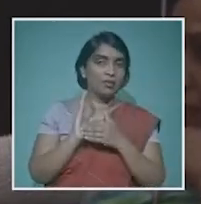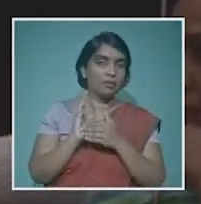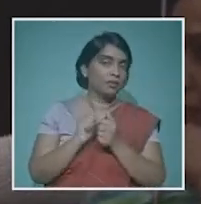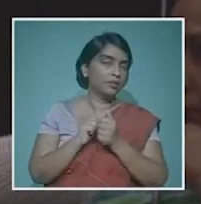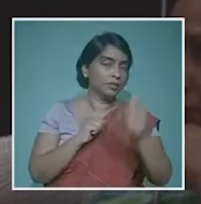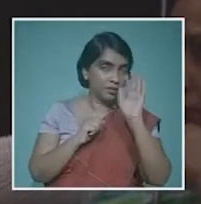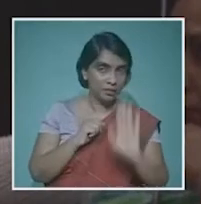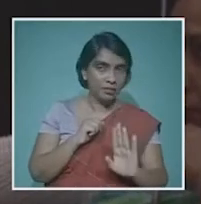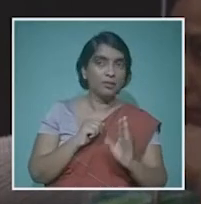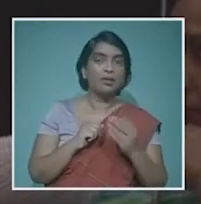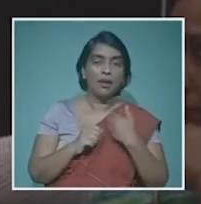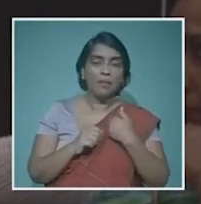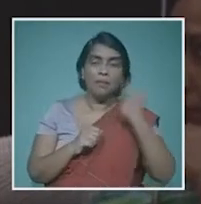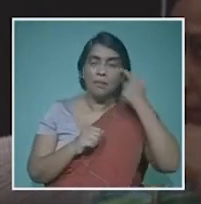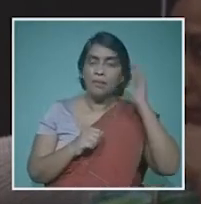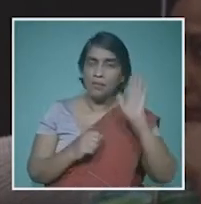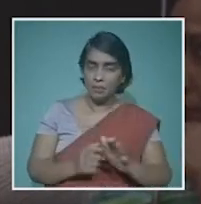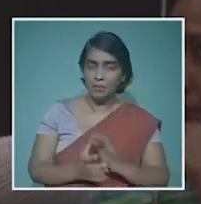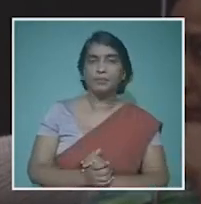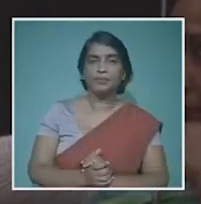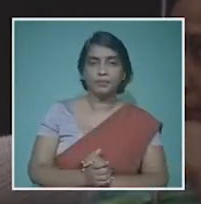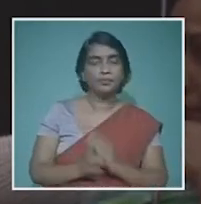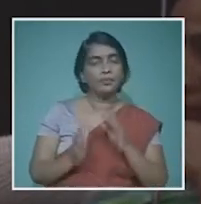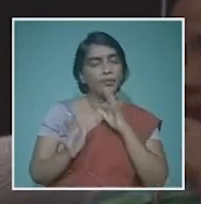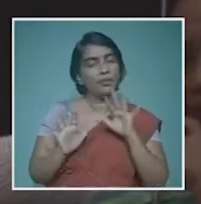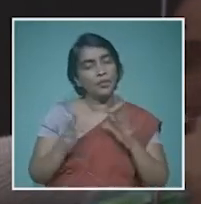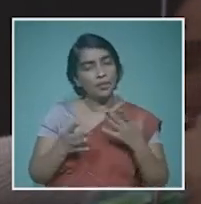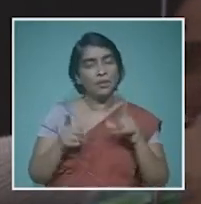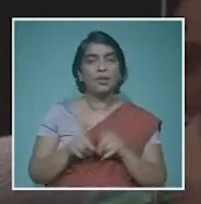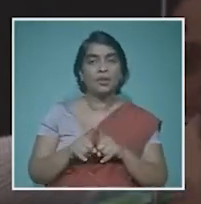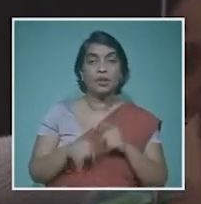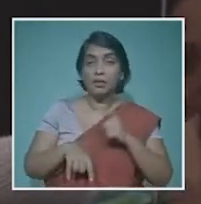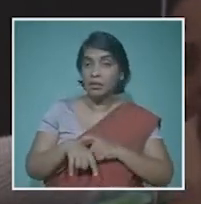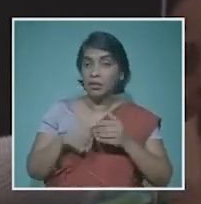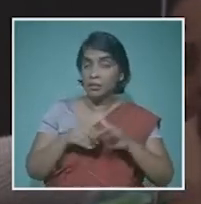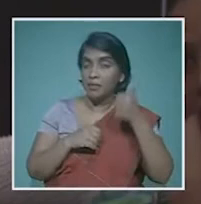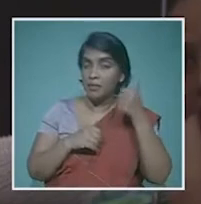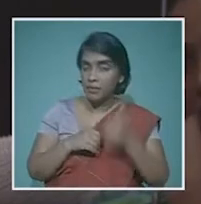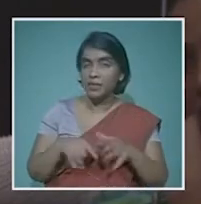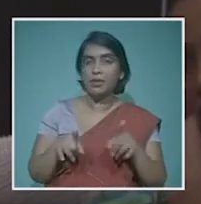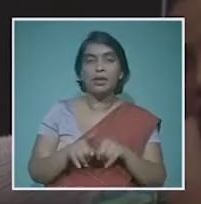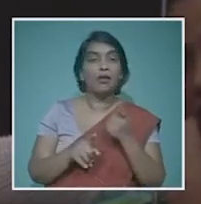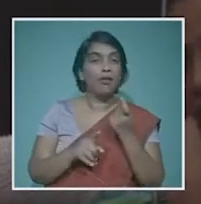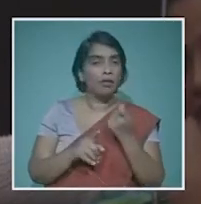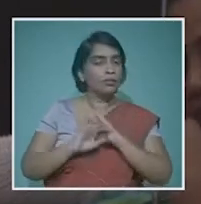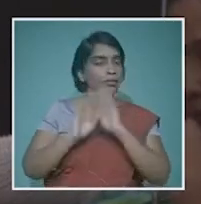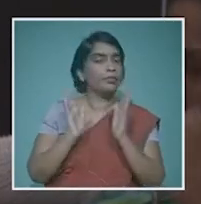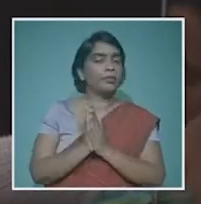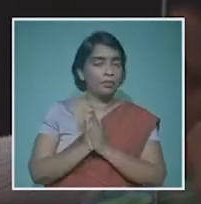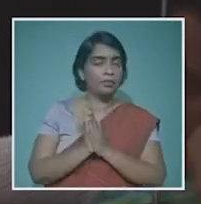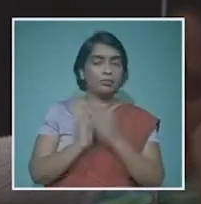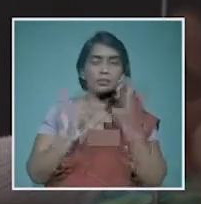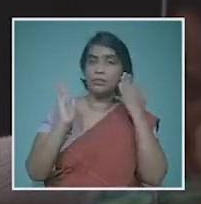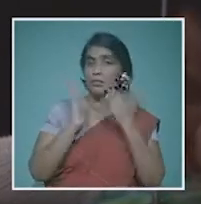වනු ඇතැයි අපේක්ෂා කරනවා. කෙසේ වෙතත් කාලෝචිත ලෙස ආර්ථිකයේ සියලු අංශ